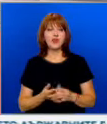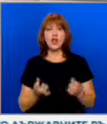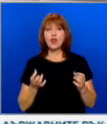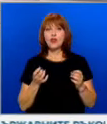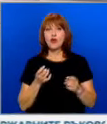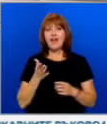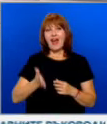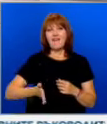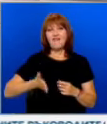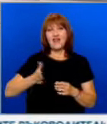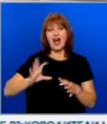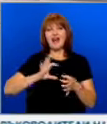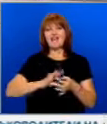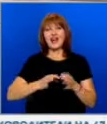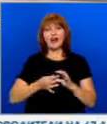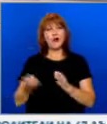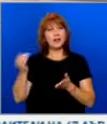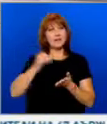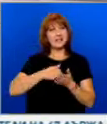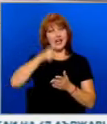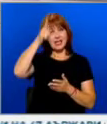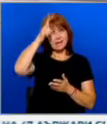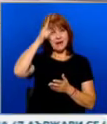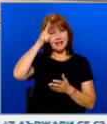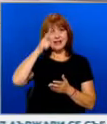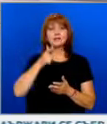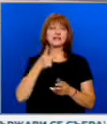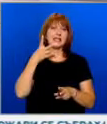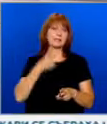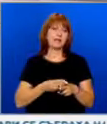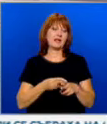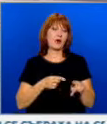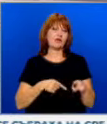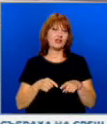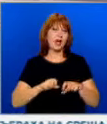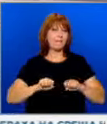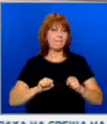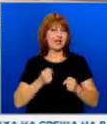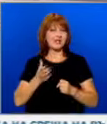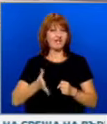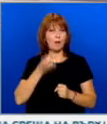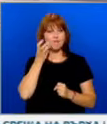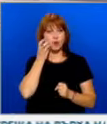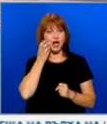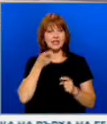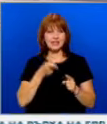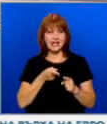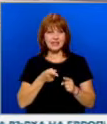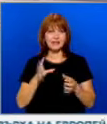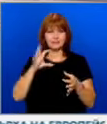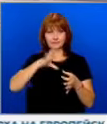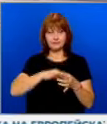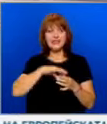Новите влакови вагони, които пристигнаха от Германия преди по-малко от месец, са спрени от движение. Бързият влак от Бургас днес беше